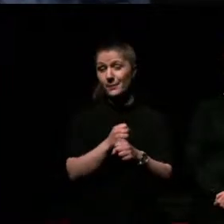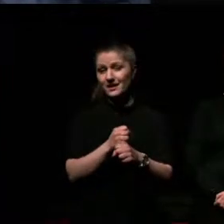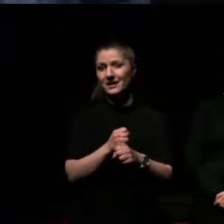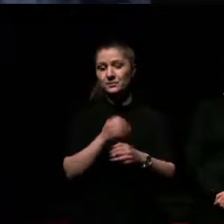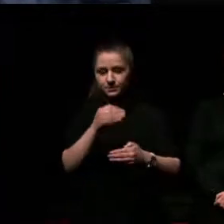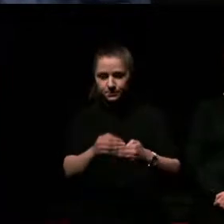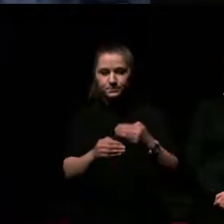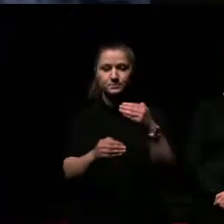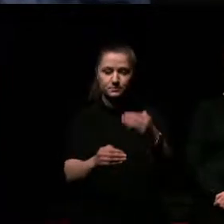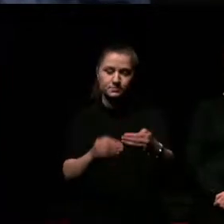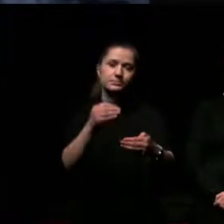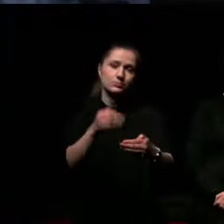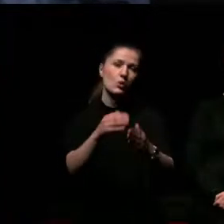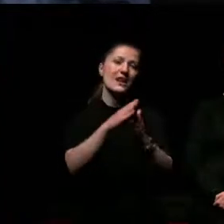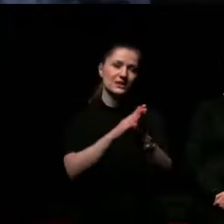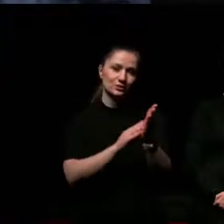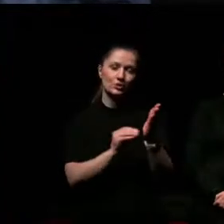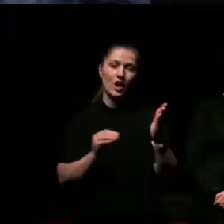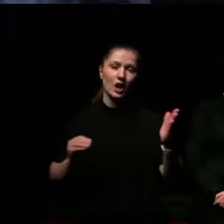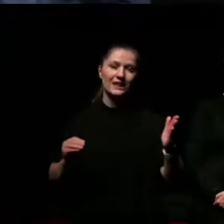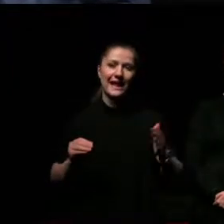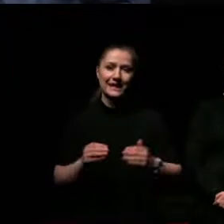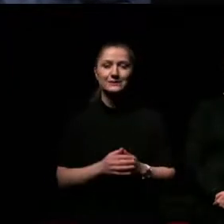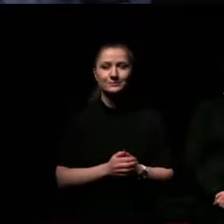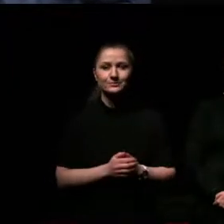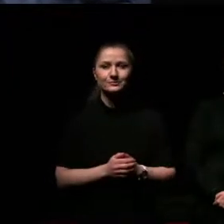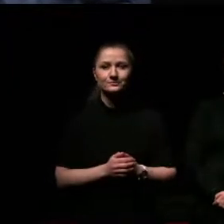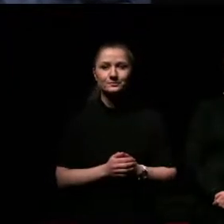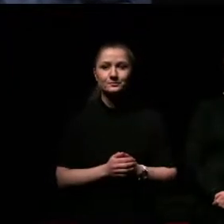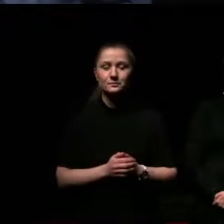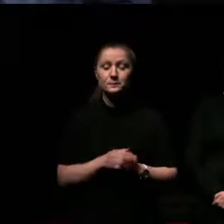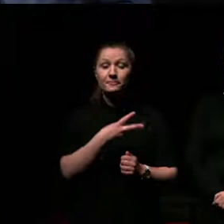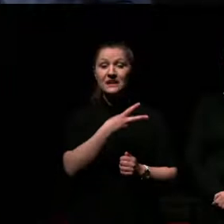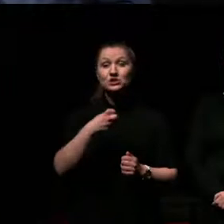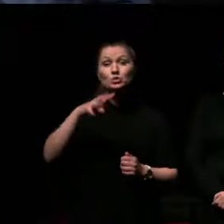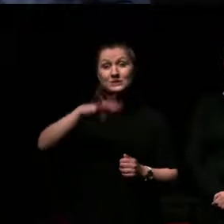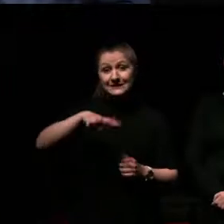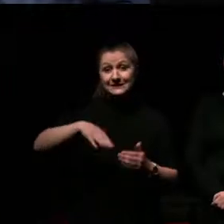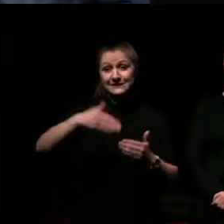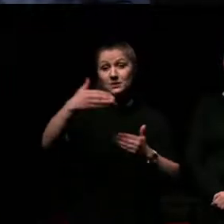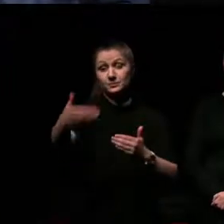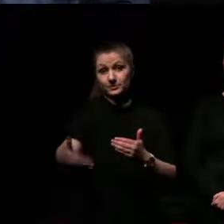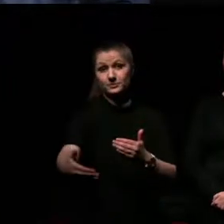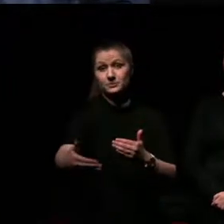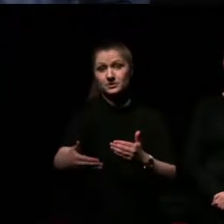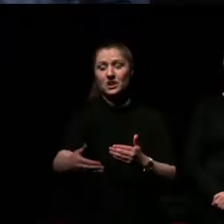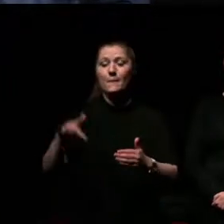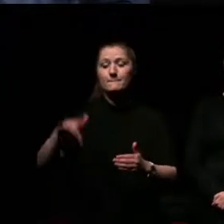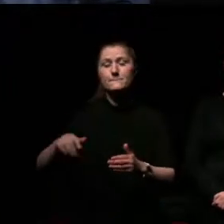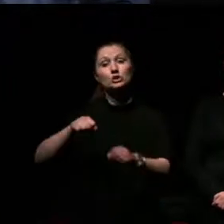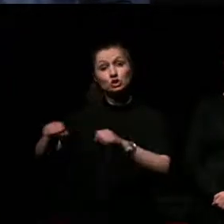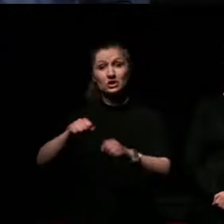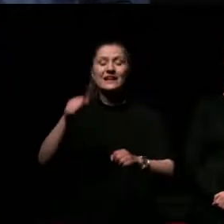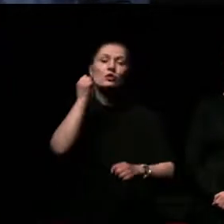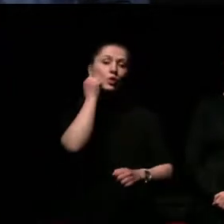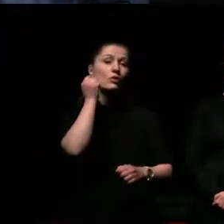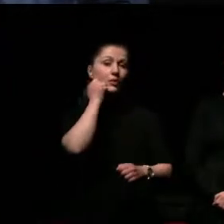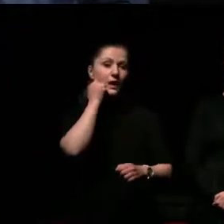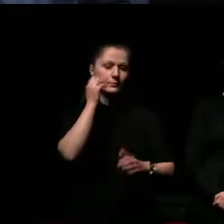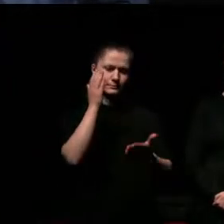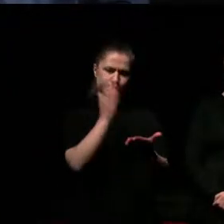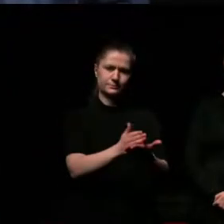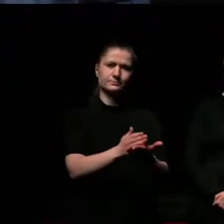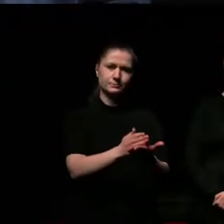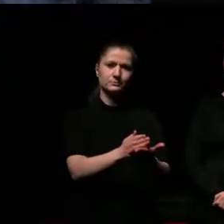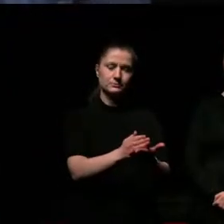sakte men sikkert resultater. Senere i 2019 vedtok bystyret i Trondheim at